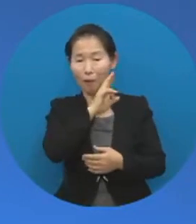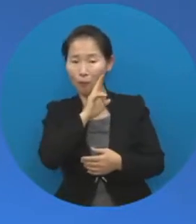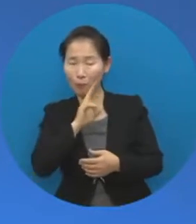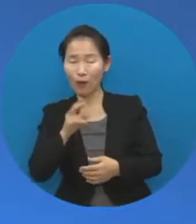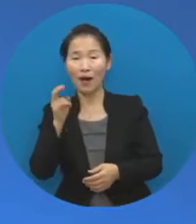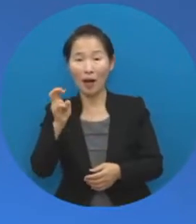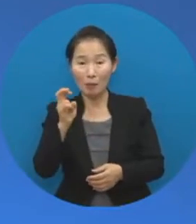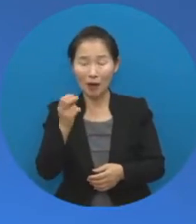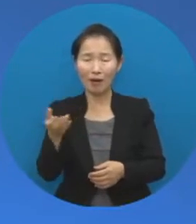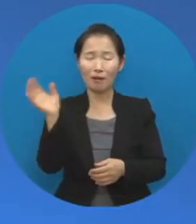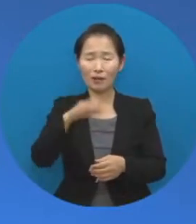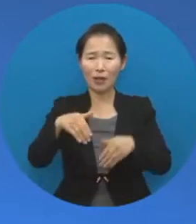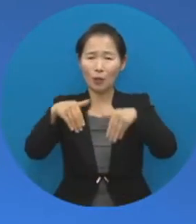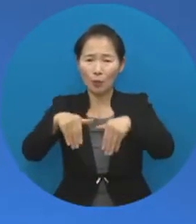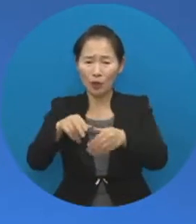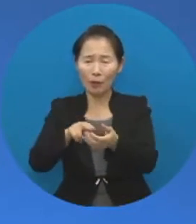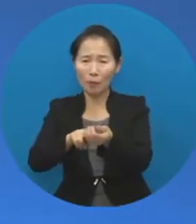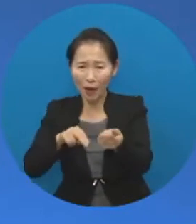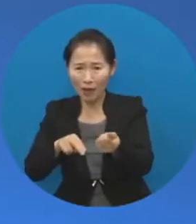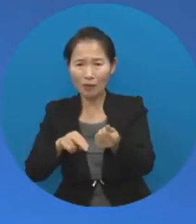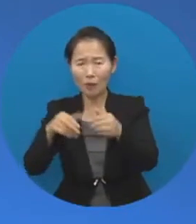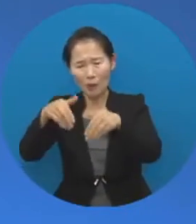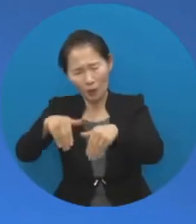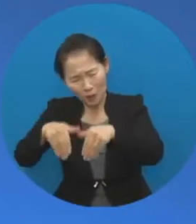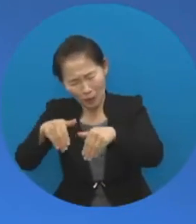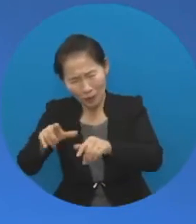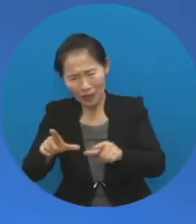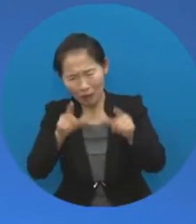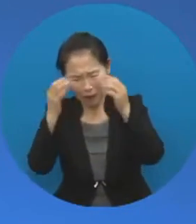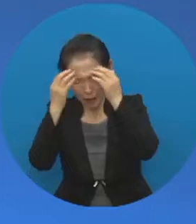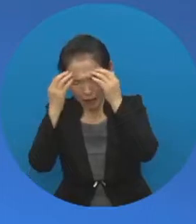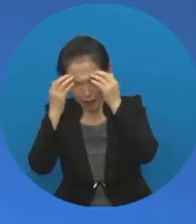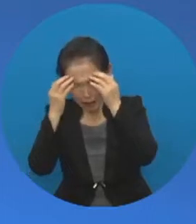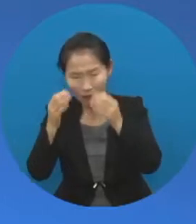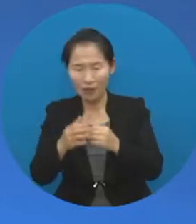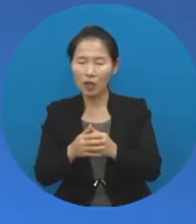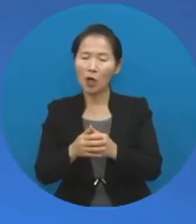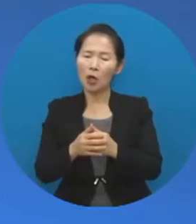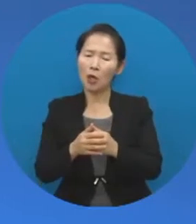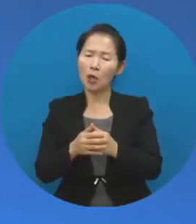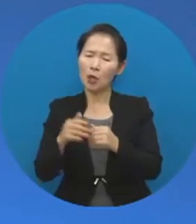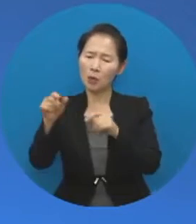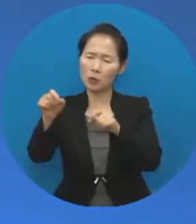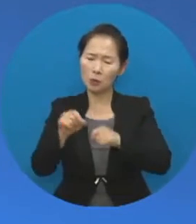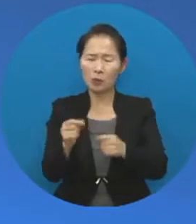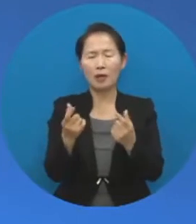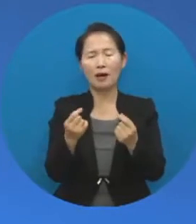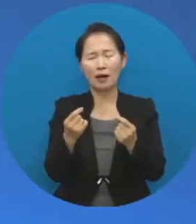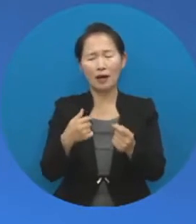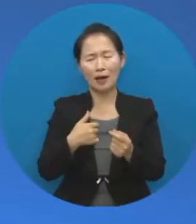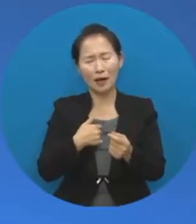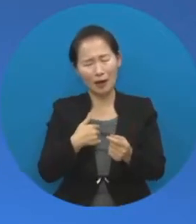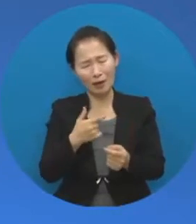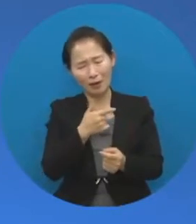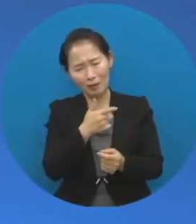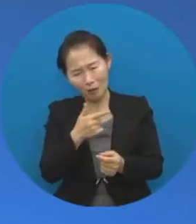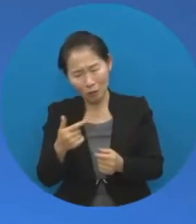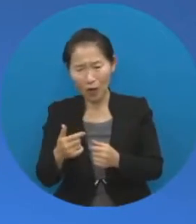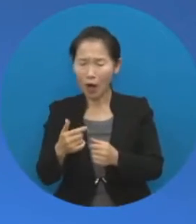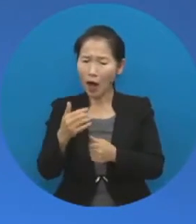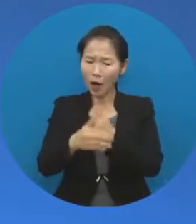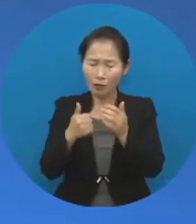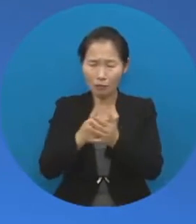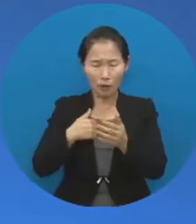온갖 고난과 순환과 역경을 다 당하잖아요. 그래서 제가 딱 그 꼴이 된 거예요. 그래서 전혀 하나님은 저에게 상의도 하지